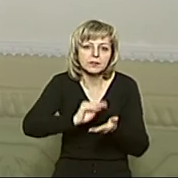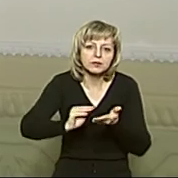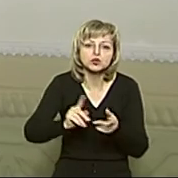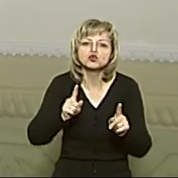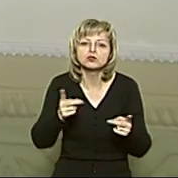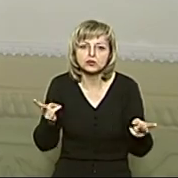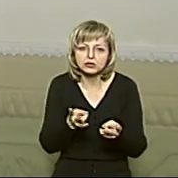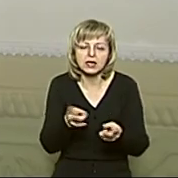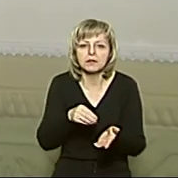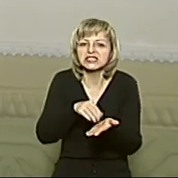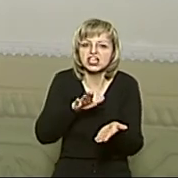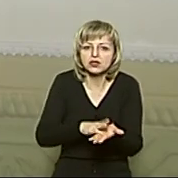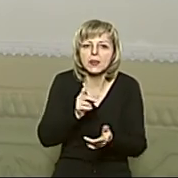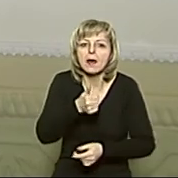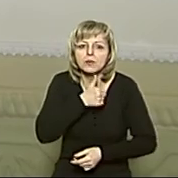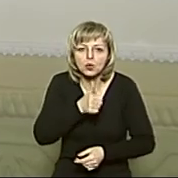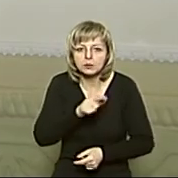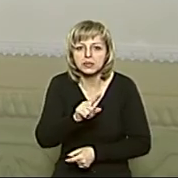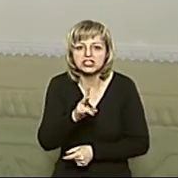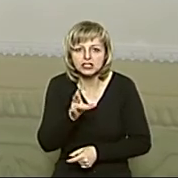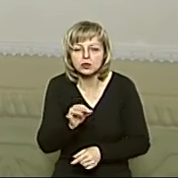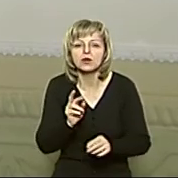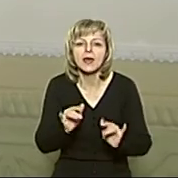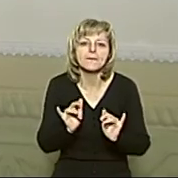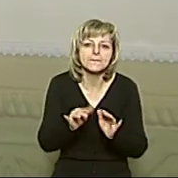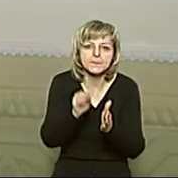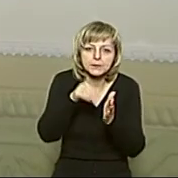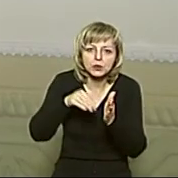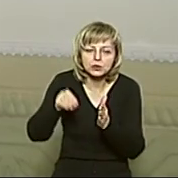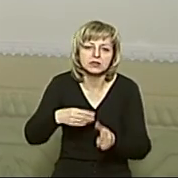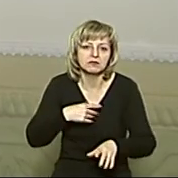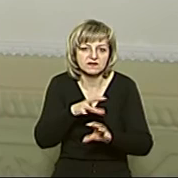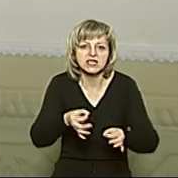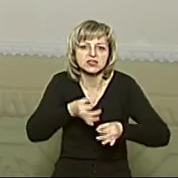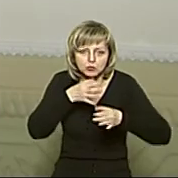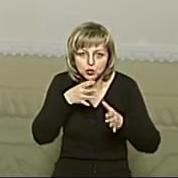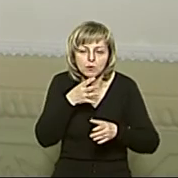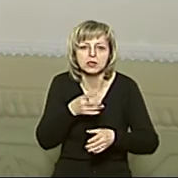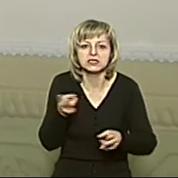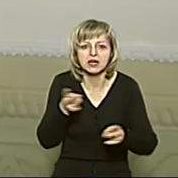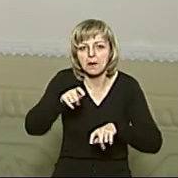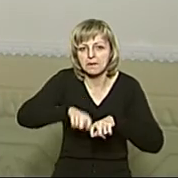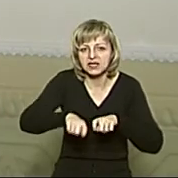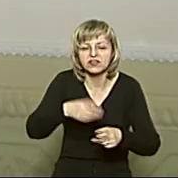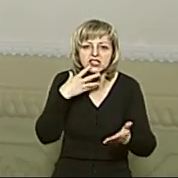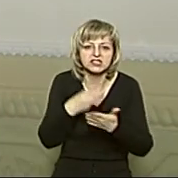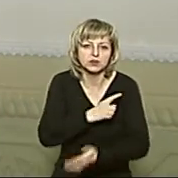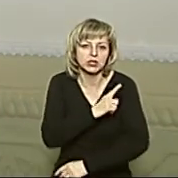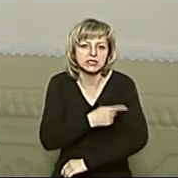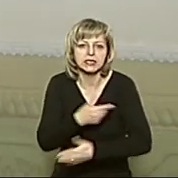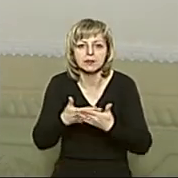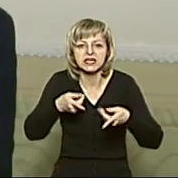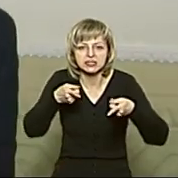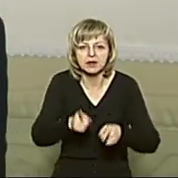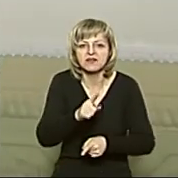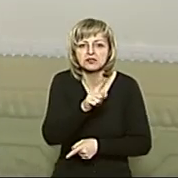варто пройти. Мені, в принципі, я був згідний з усім, мені це сподобалось, оскільки варто перевірити свої сили перед справжнім